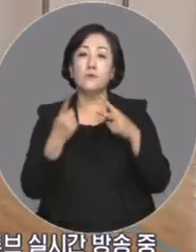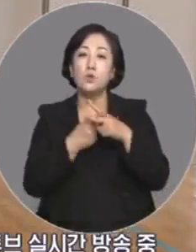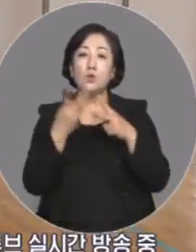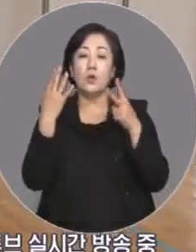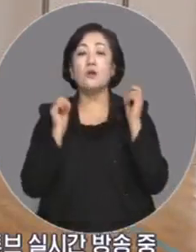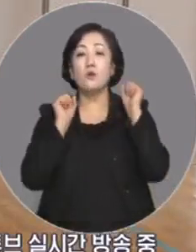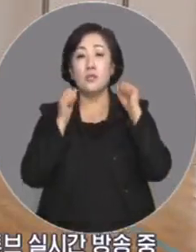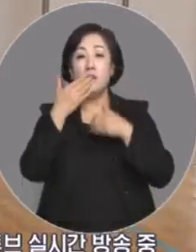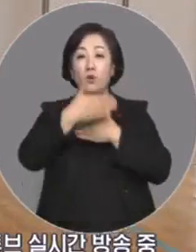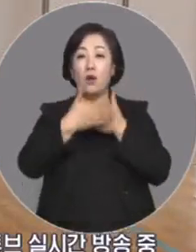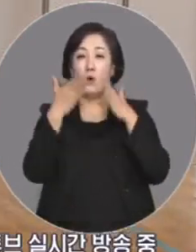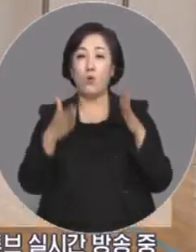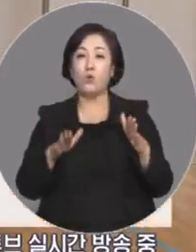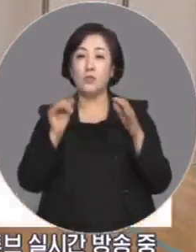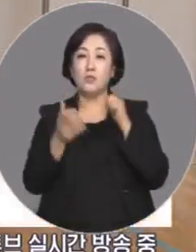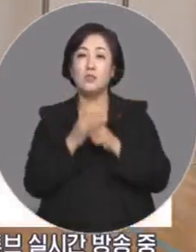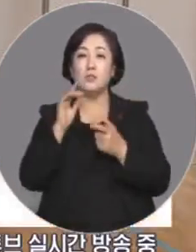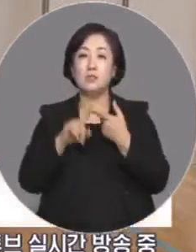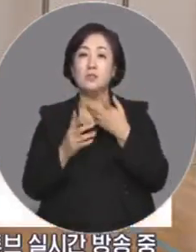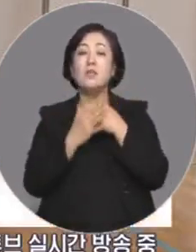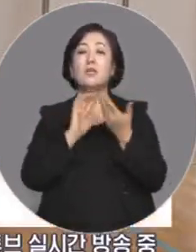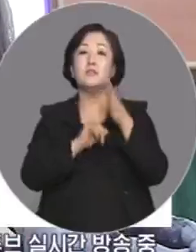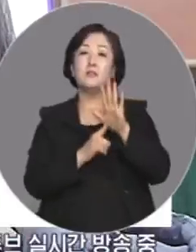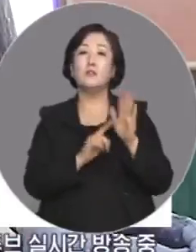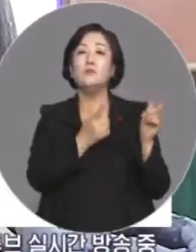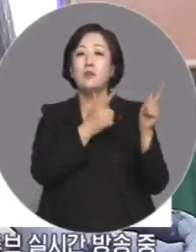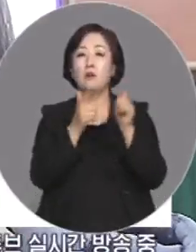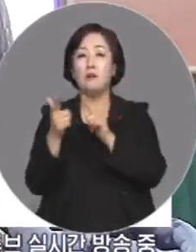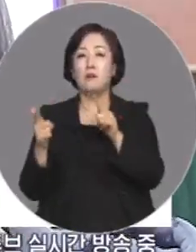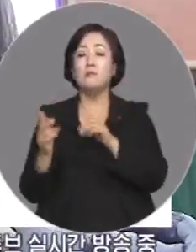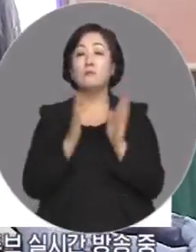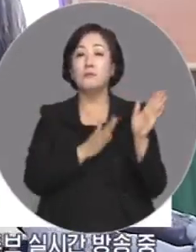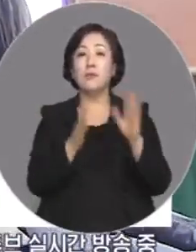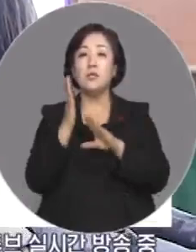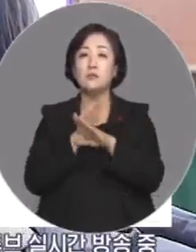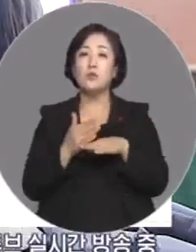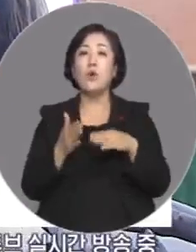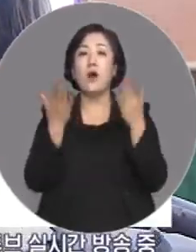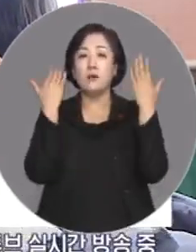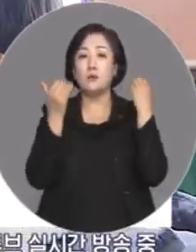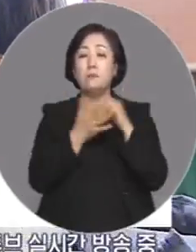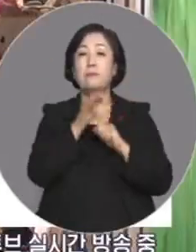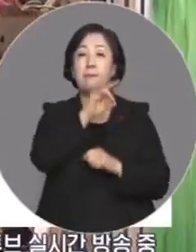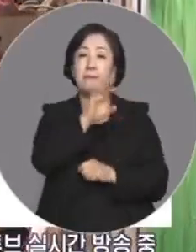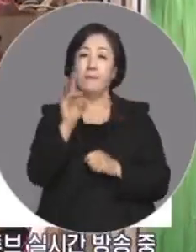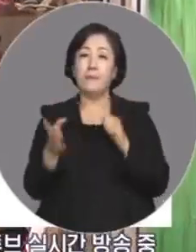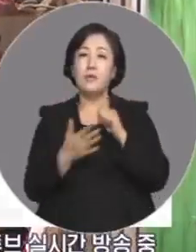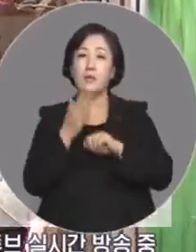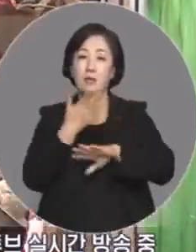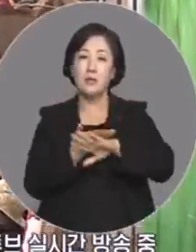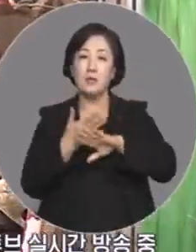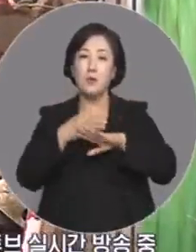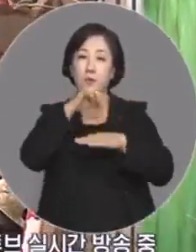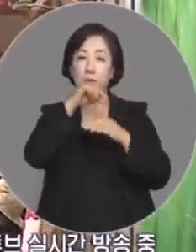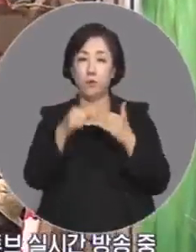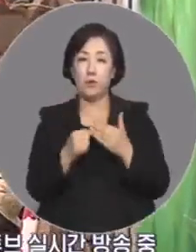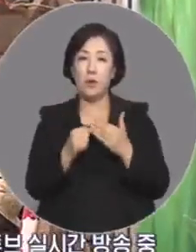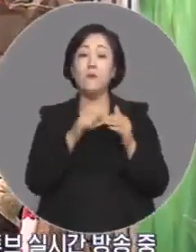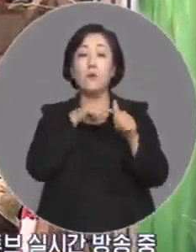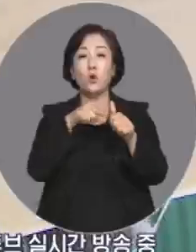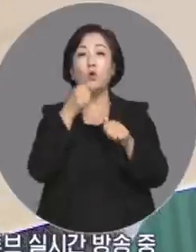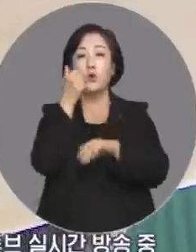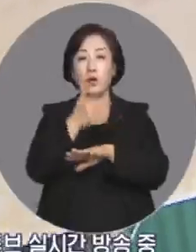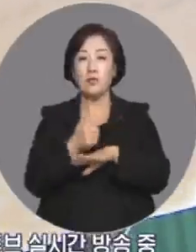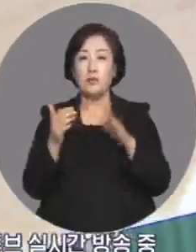초등학교 체육관이 탄소 중립을 주제로 한 전시물들로 가득 찼습니다. 학년별로 다른 과제로 프로젝트 수업을 한뒤